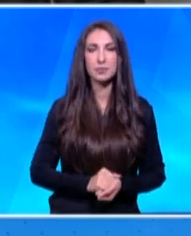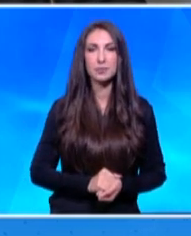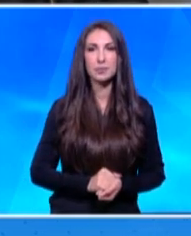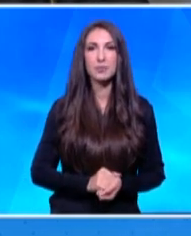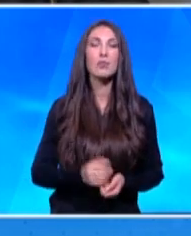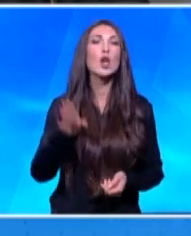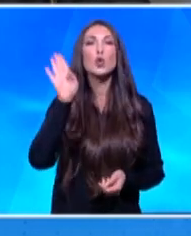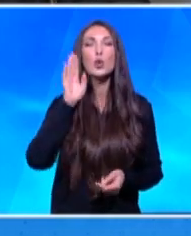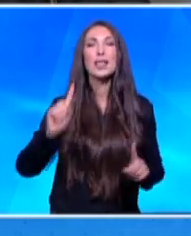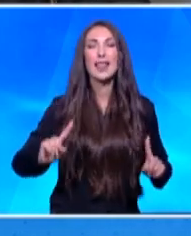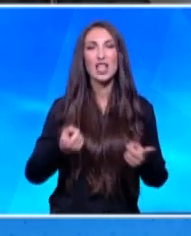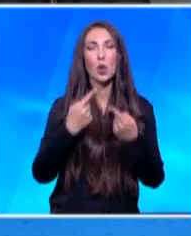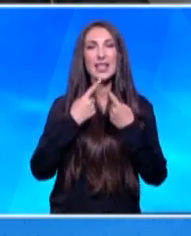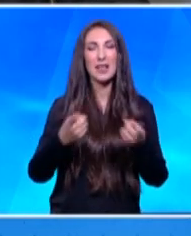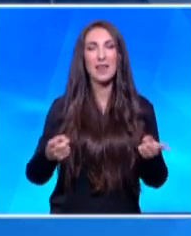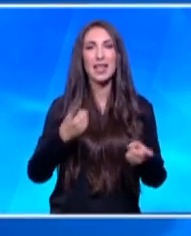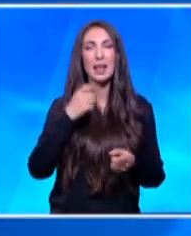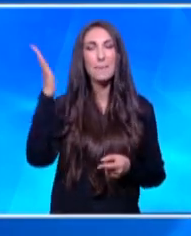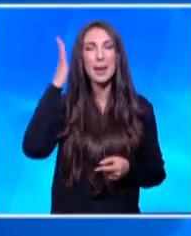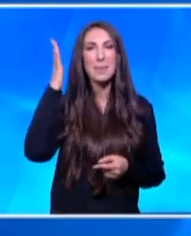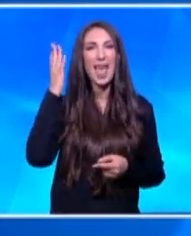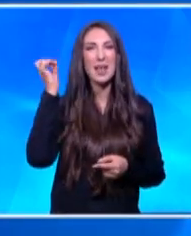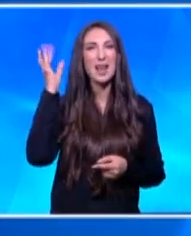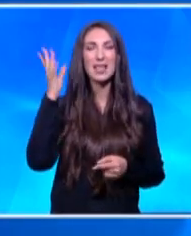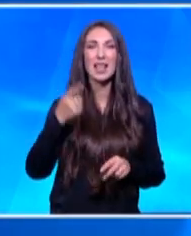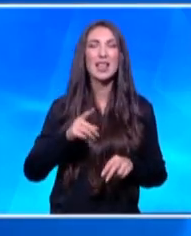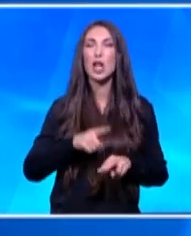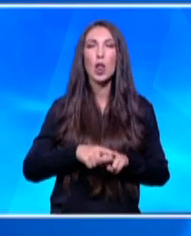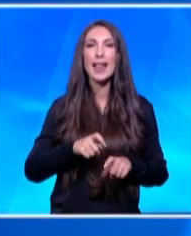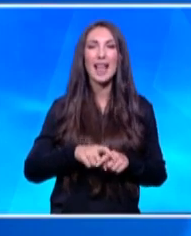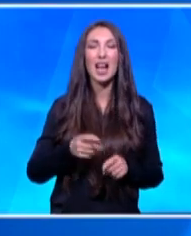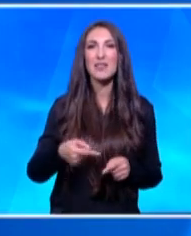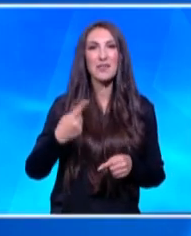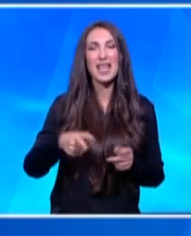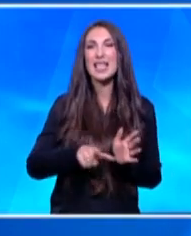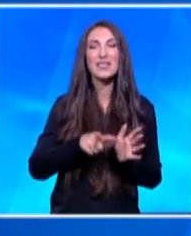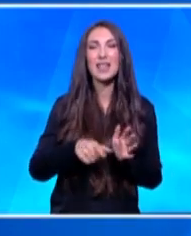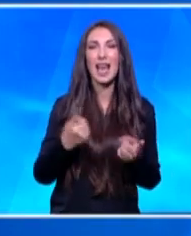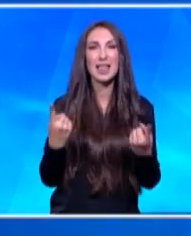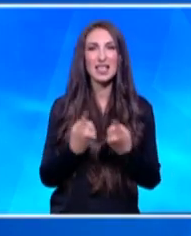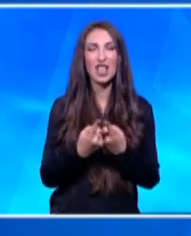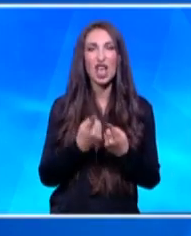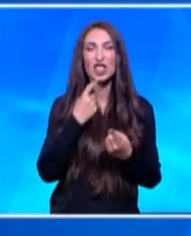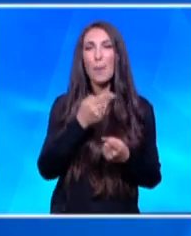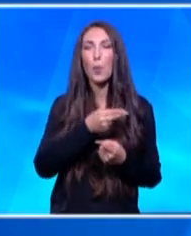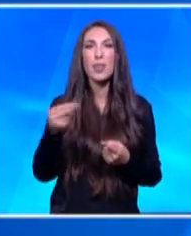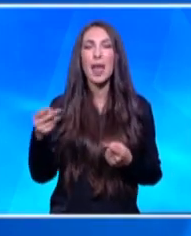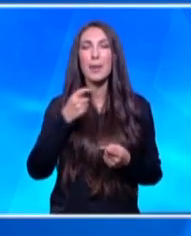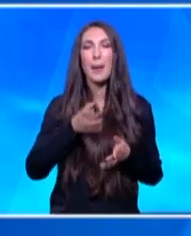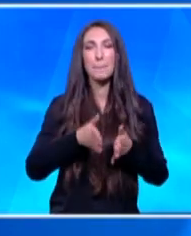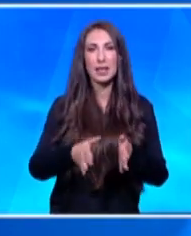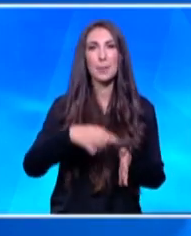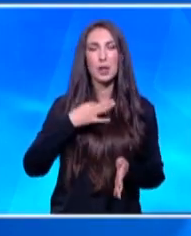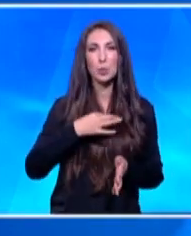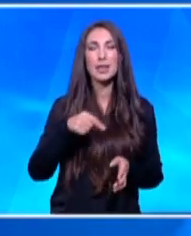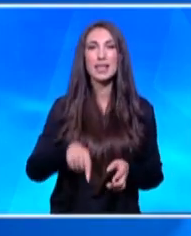Уважаеми зрители, чухте началото на изявлението на премиера Николай Денков след извънредната му среща в Министерския съвет по темата пътна безопасност.